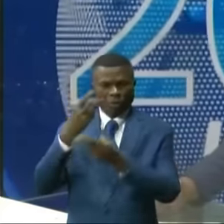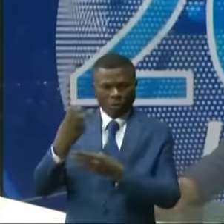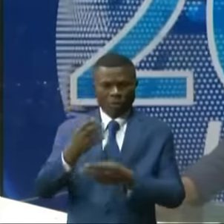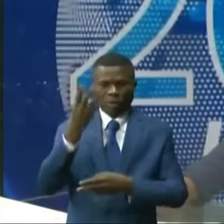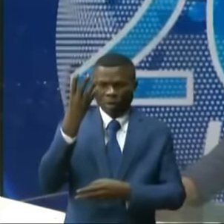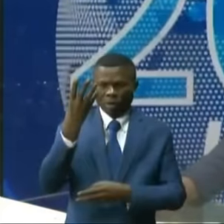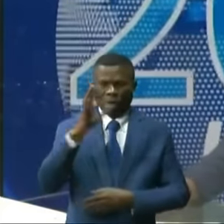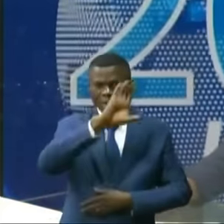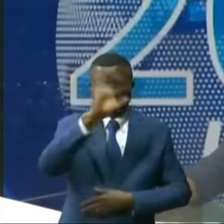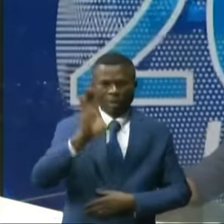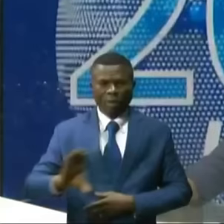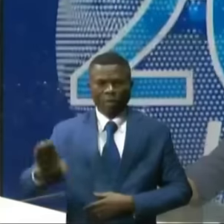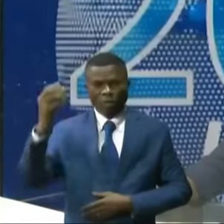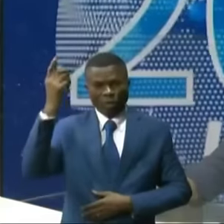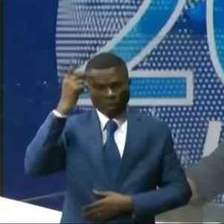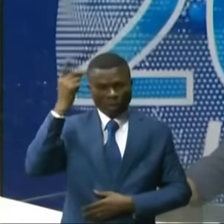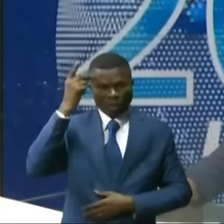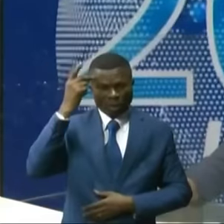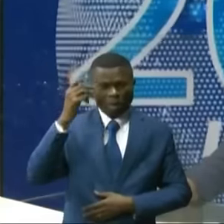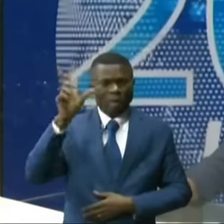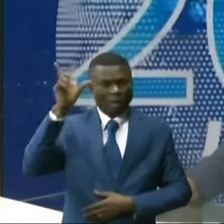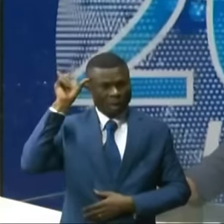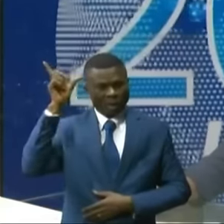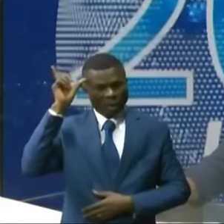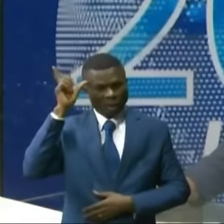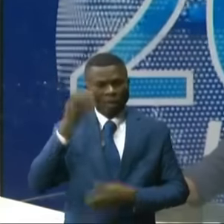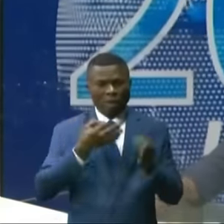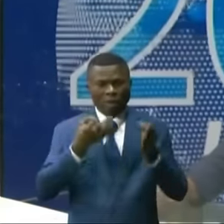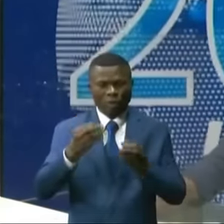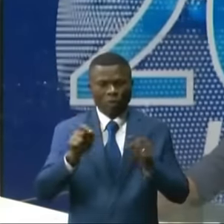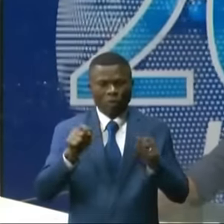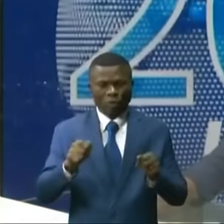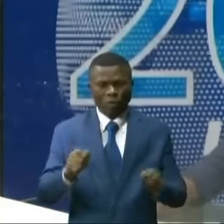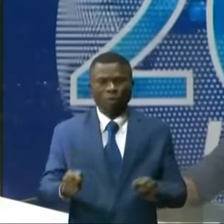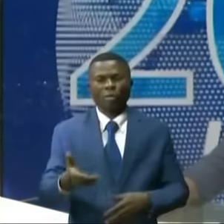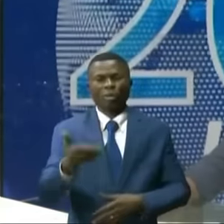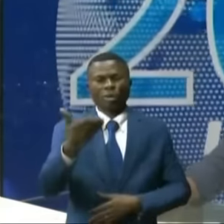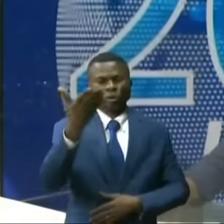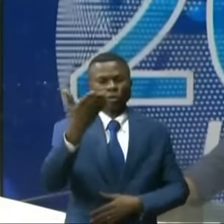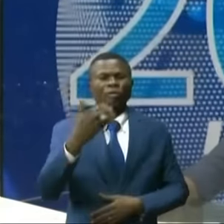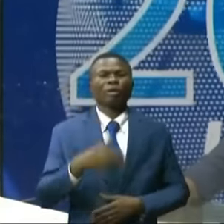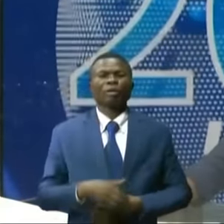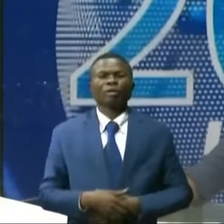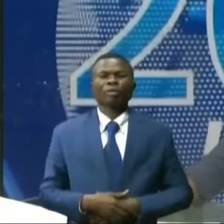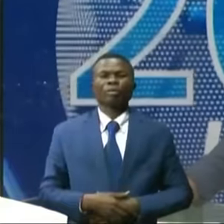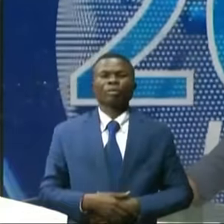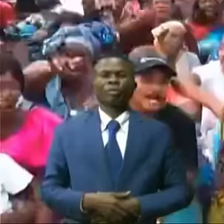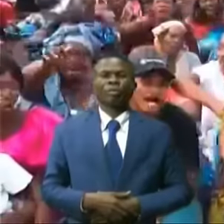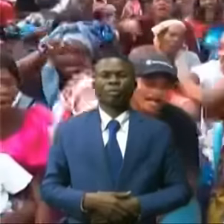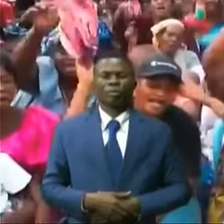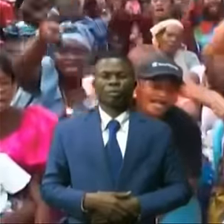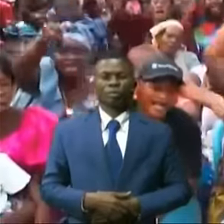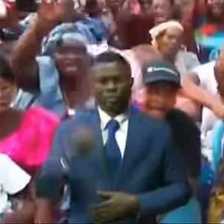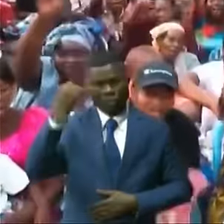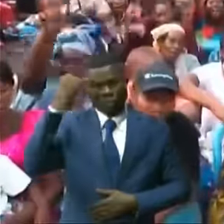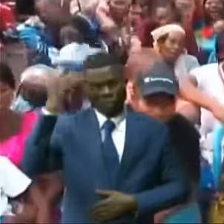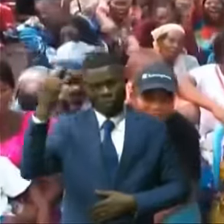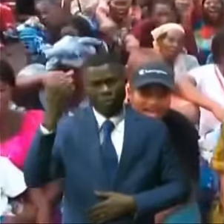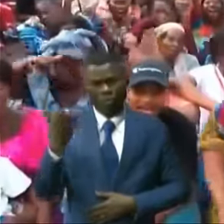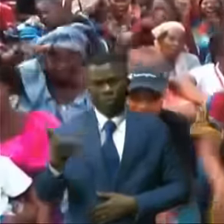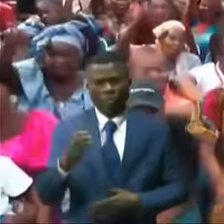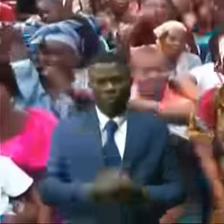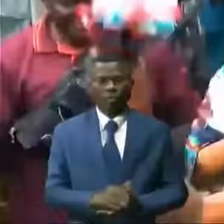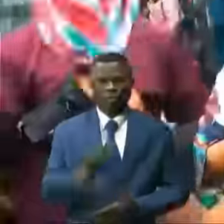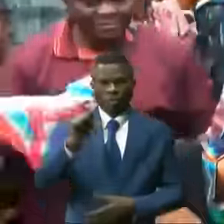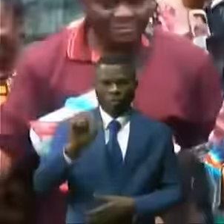quatre communes de Kinshasa dans linguala des détails dans ce reportage signé gubl k initié dénommé éducation